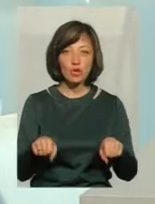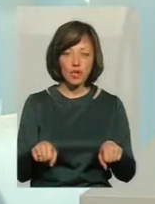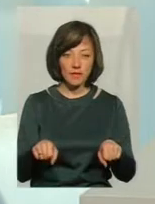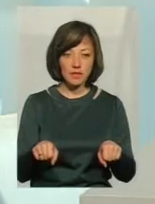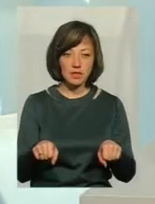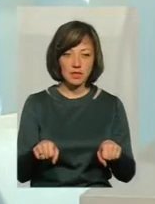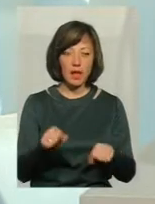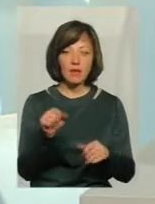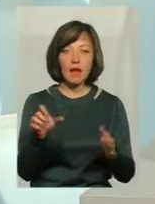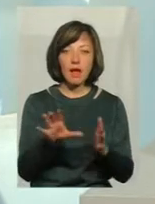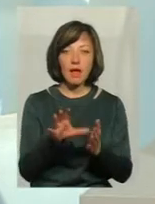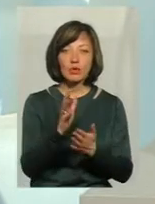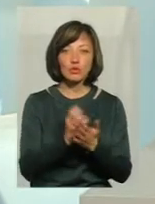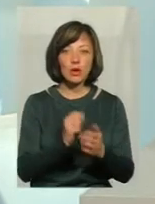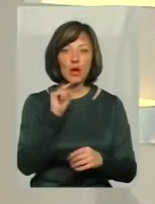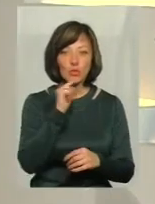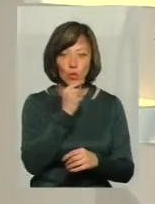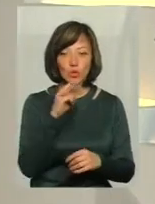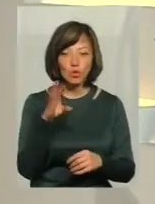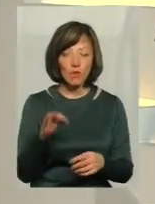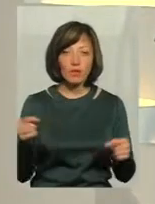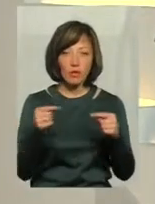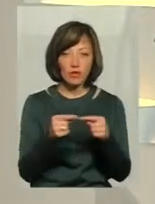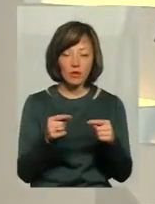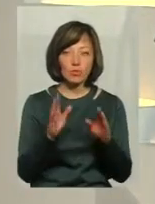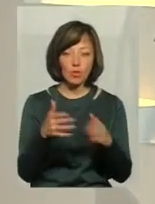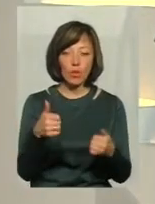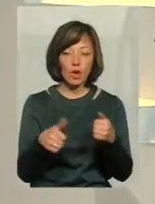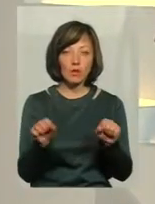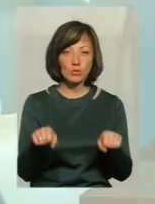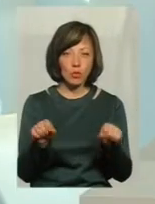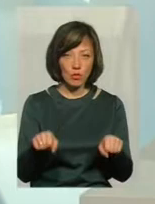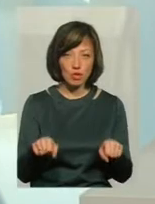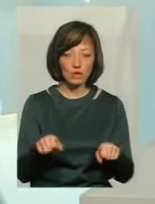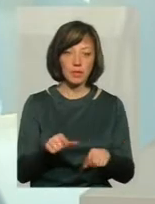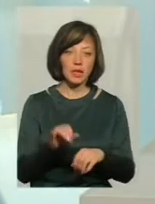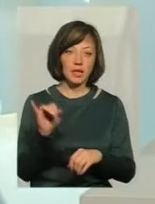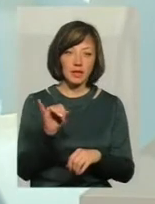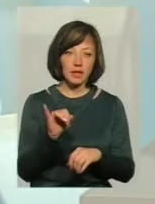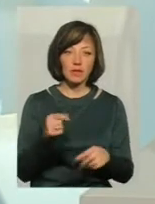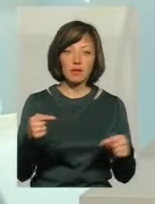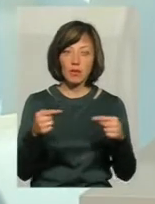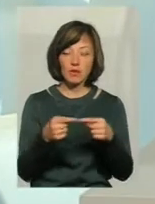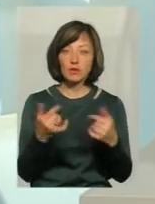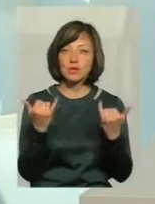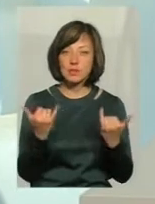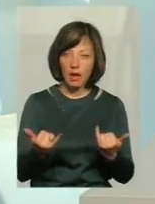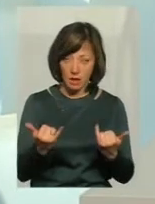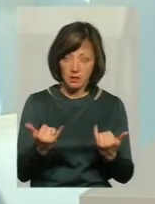можливість на енергоресурсах економити, то відповідно його продукт буде конкурентоспроможним. І відповідно вже